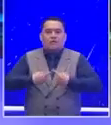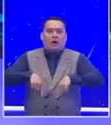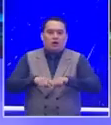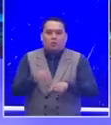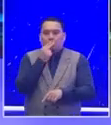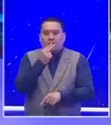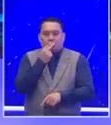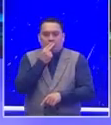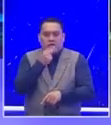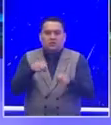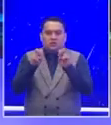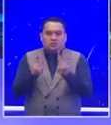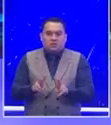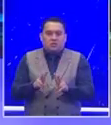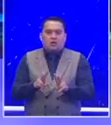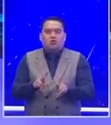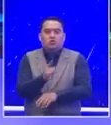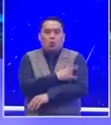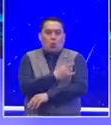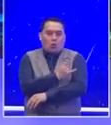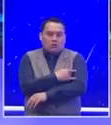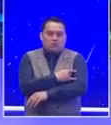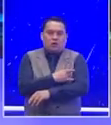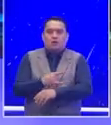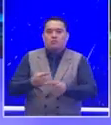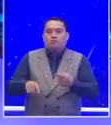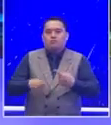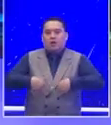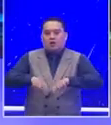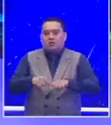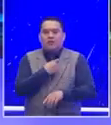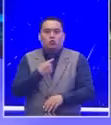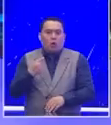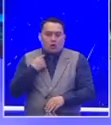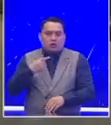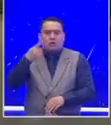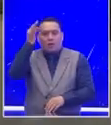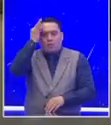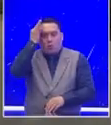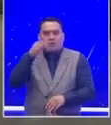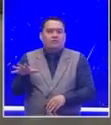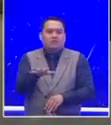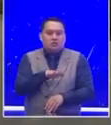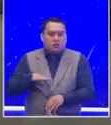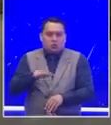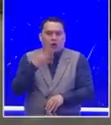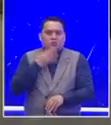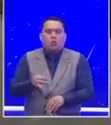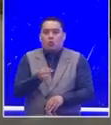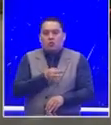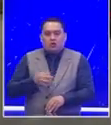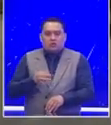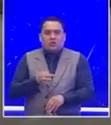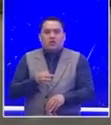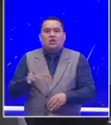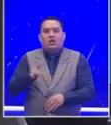организовали горячее питание для специалистов, дежурящих на санитарных постах областного центра. Напомним, на всей территории области